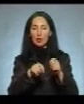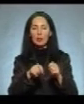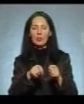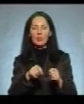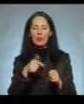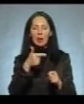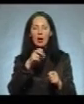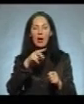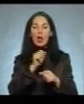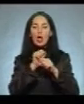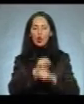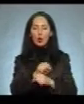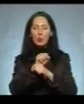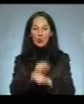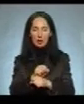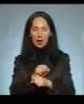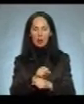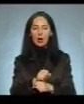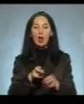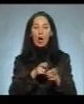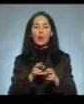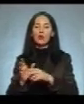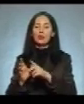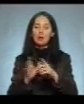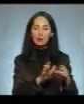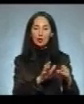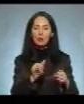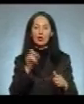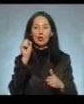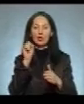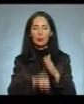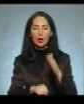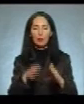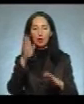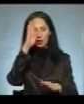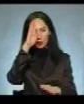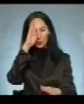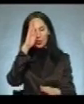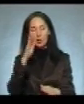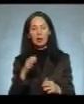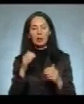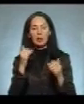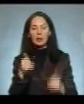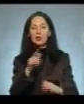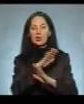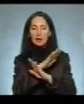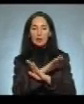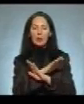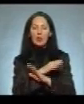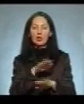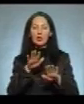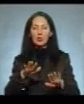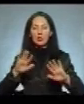травмував чоловіка. Він загинув на місці події. Зараз ми знаходимося біля локомотиву «Тернопіль-Березовиця», під колесами якого